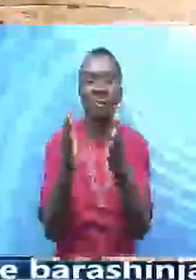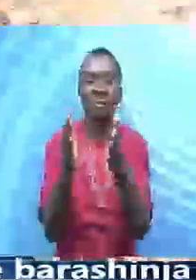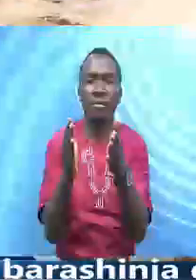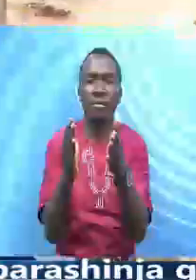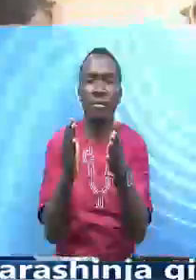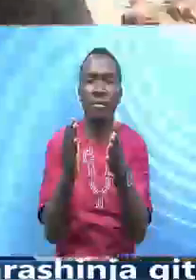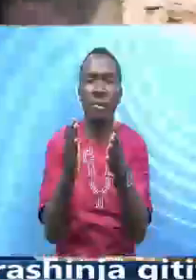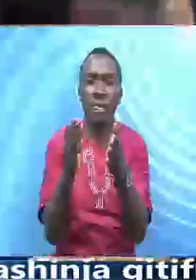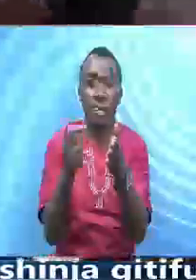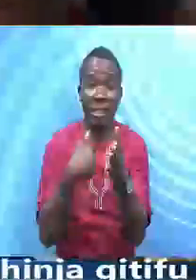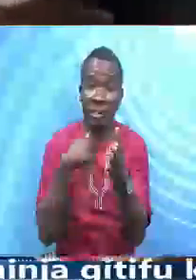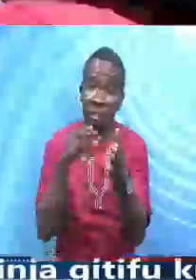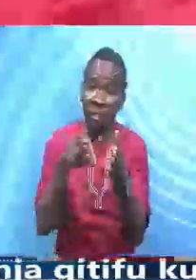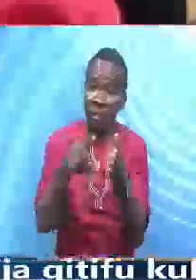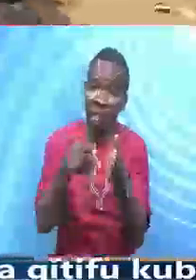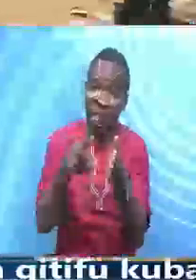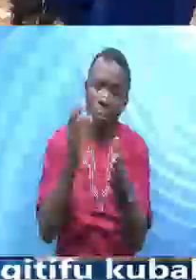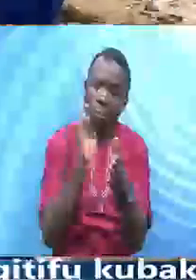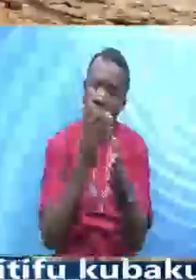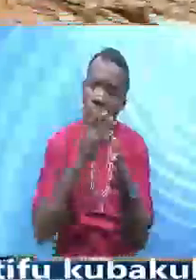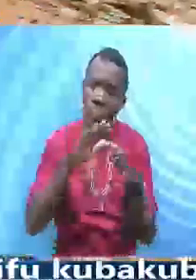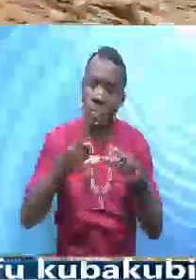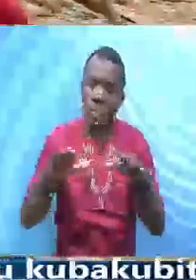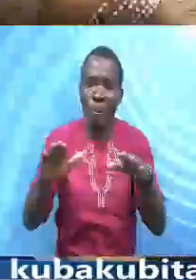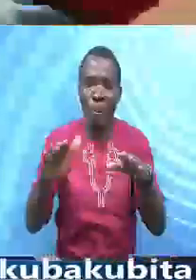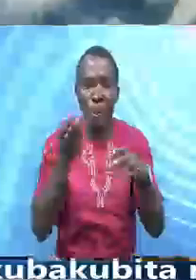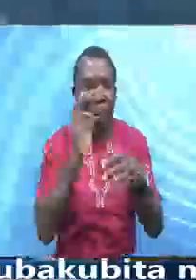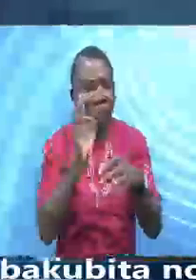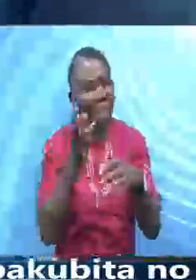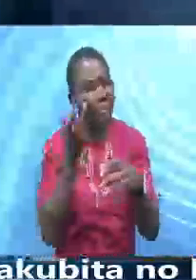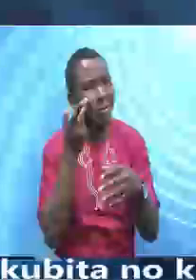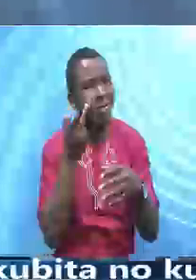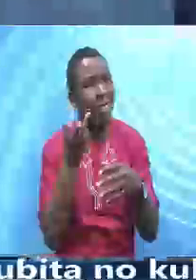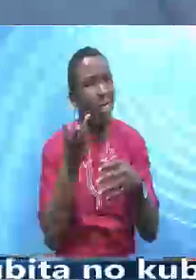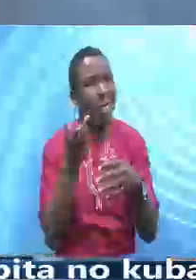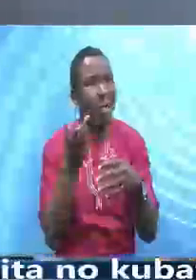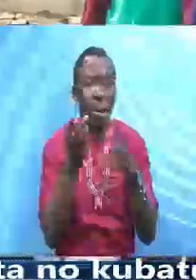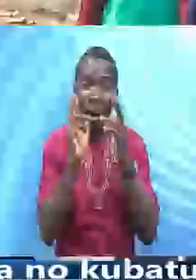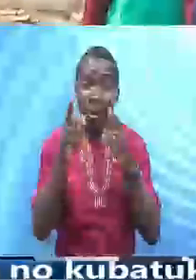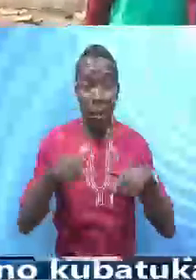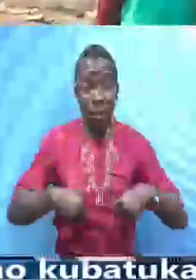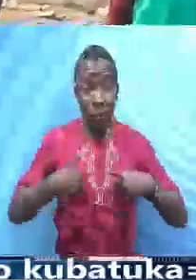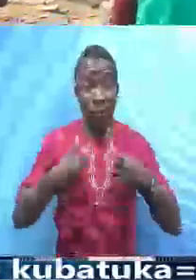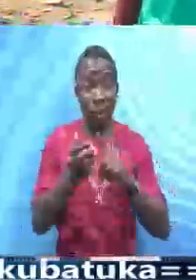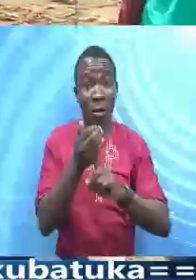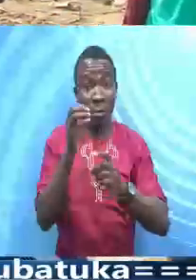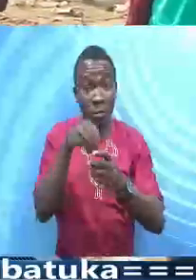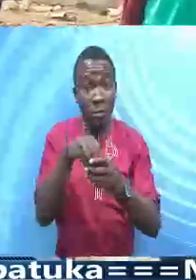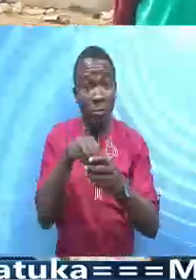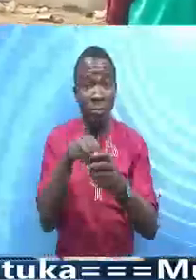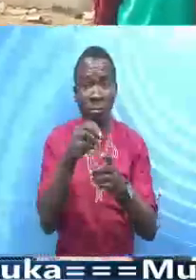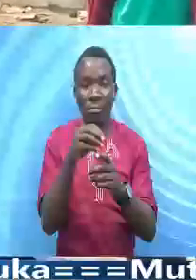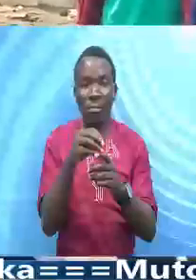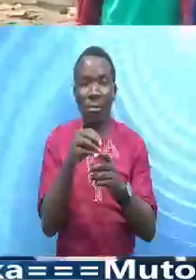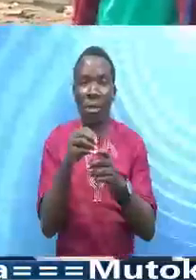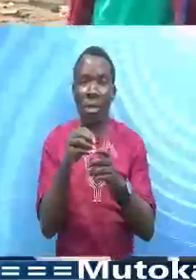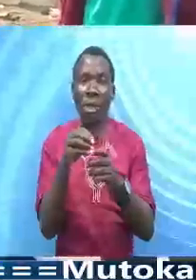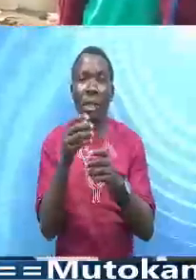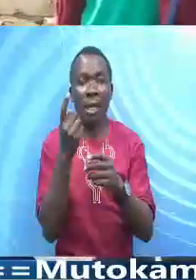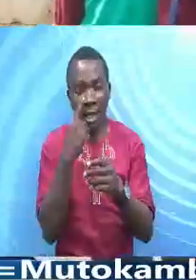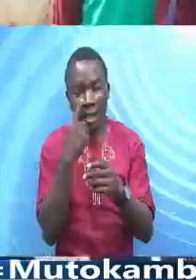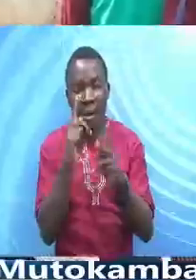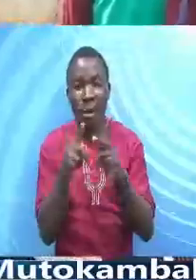kunyura ahangaha muri iki gishanga muri iyi nshayo urabona ubu ari ubuzima tubakura kandi noneho aba bantu bangana